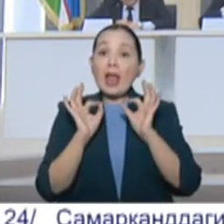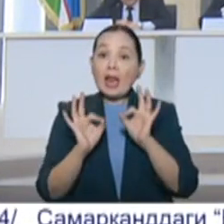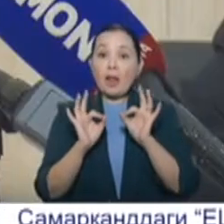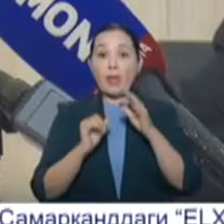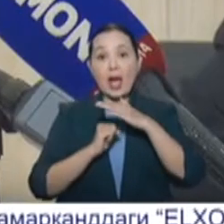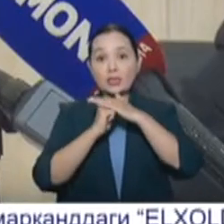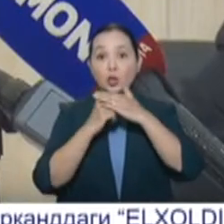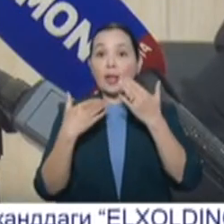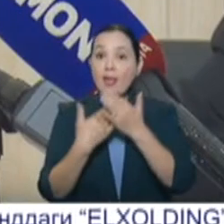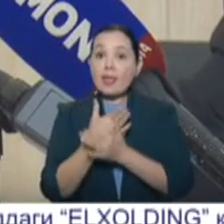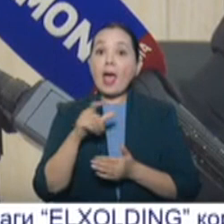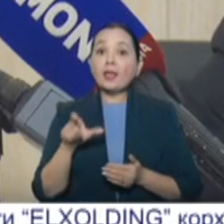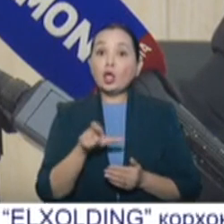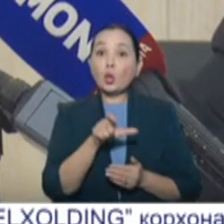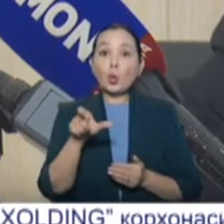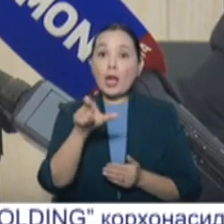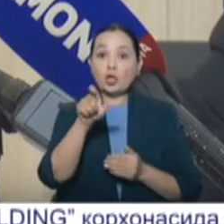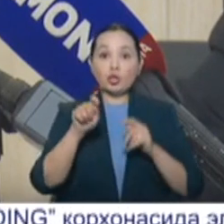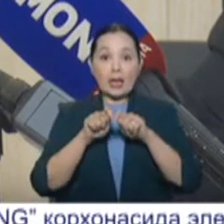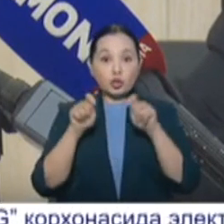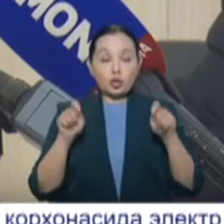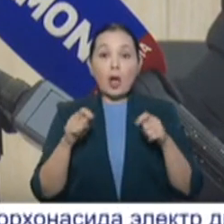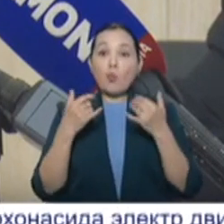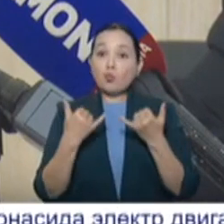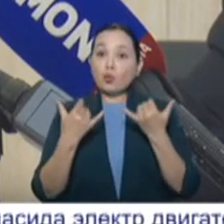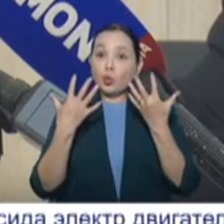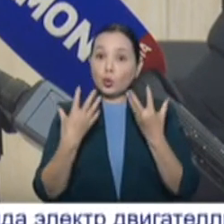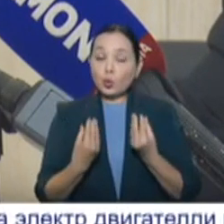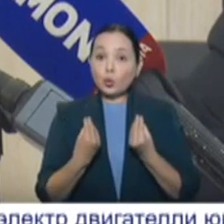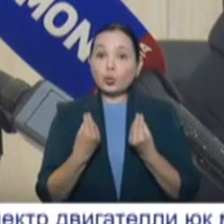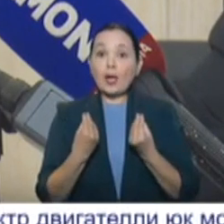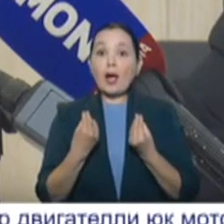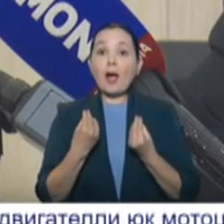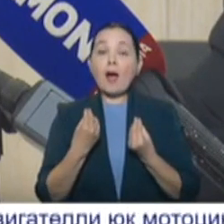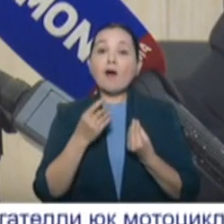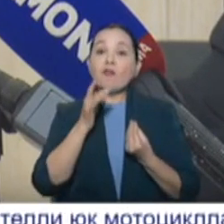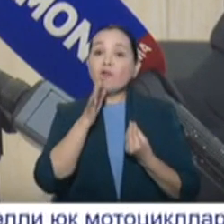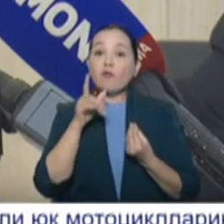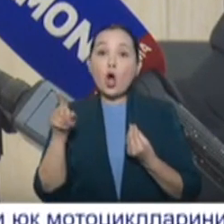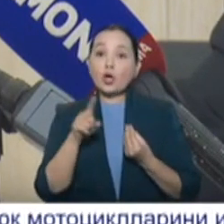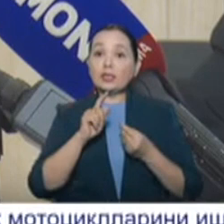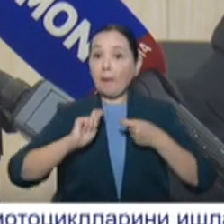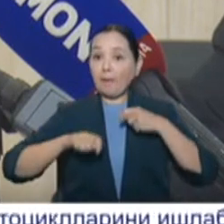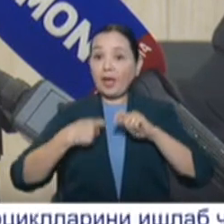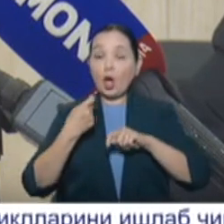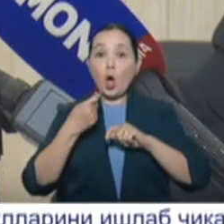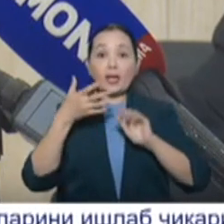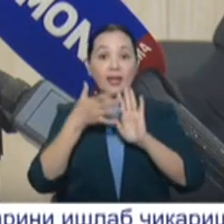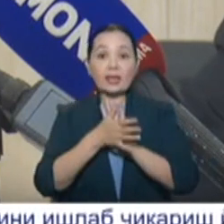yangi yo'nalishlarni biz shakllantirishimiz kerak. Mana bugungi kunda vaqtni bekor ketkizish maqsadida